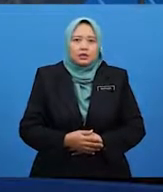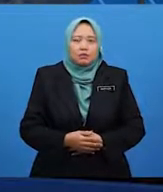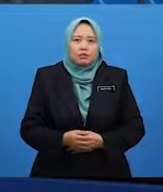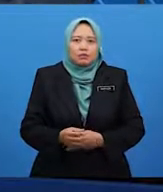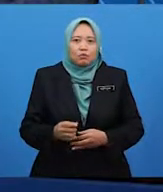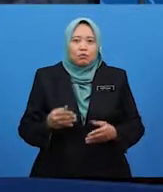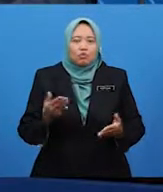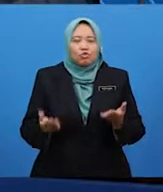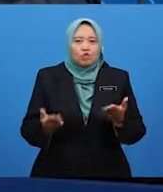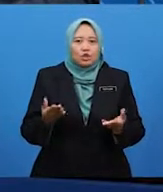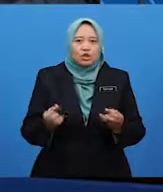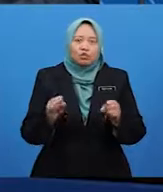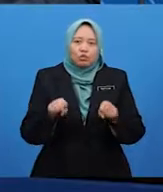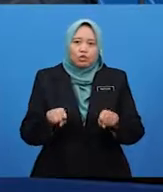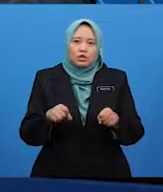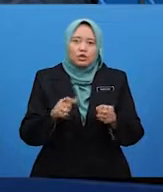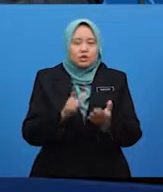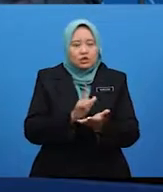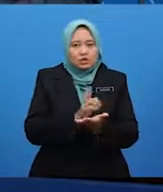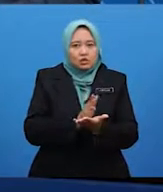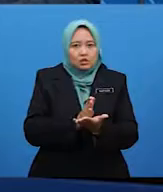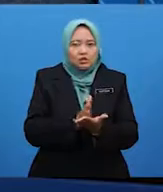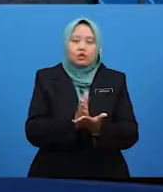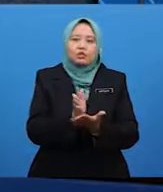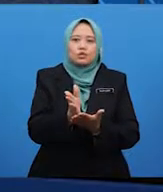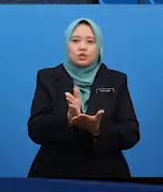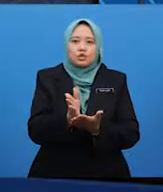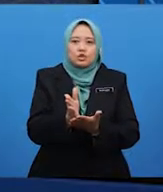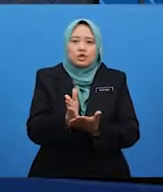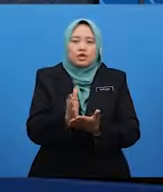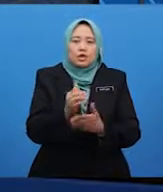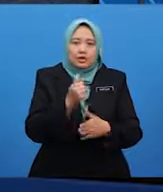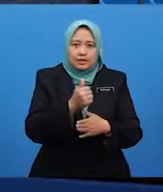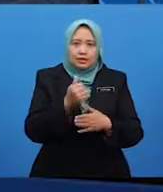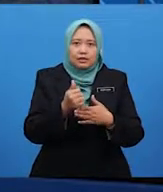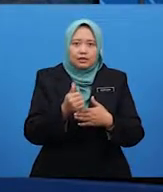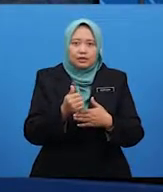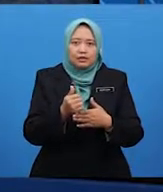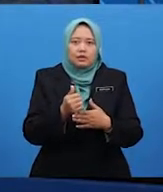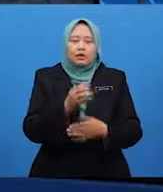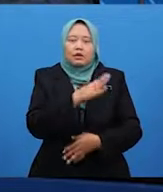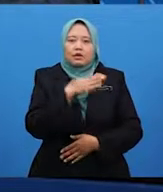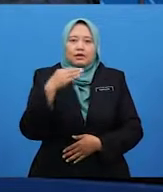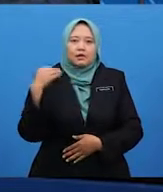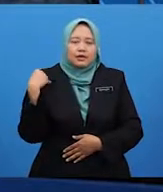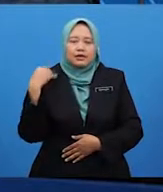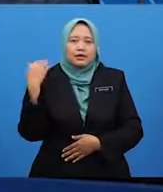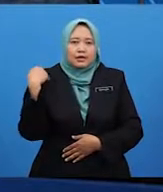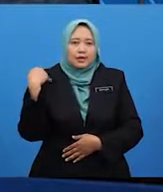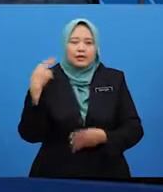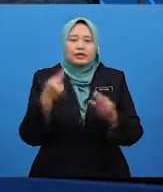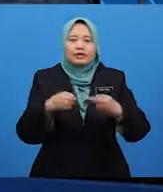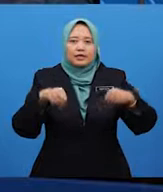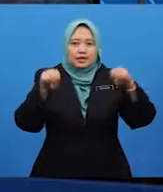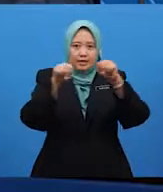iaitu nilai estetika. Okey, jadi bermaksud secara tidak langsung bahawa maksud seni visual itu adalah sesuatu